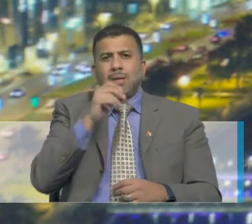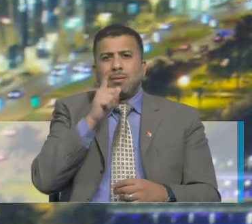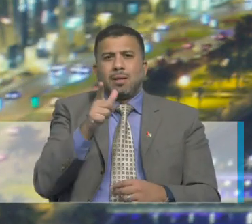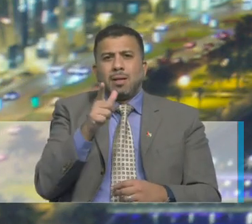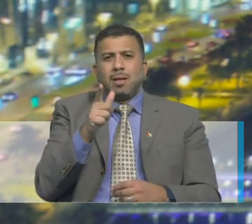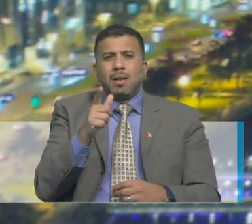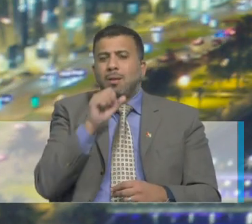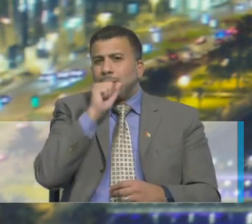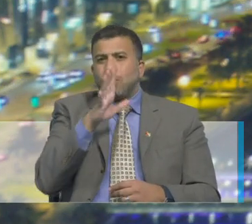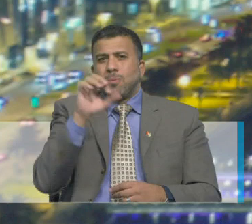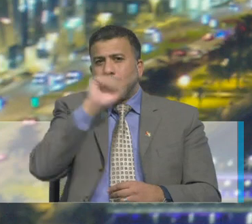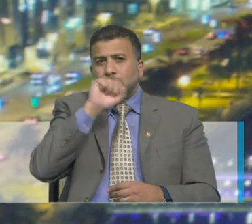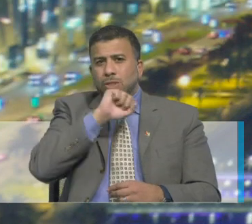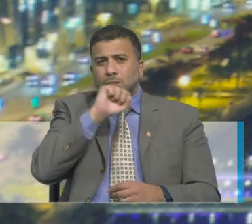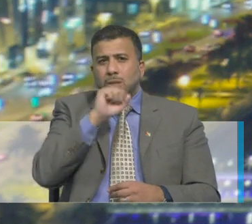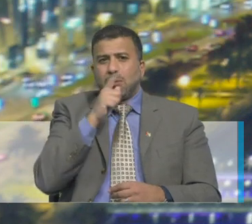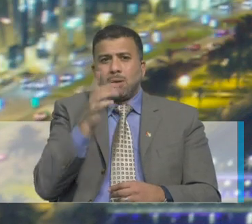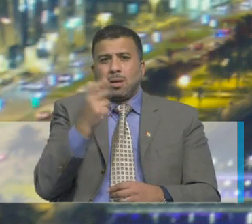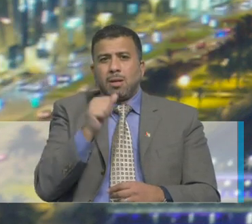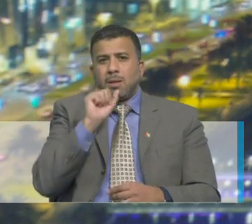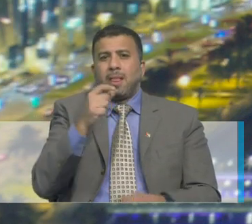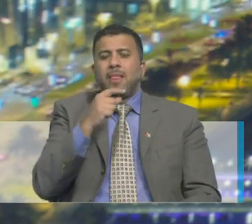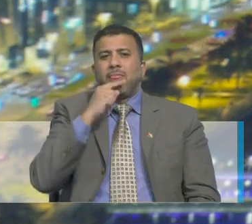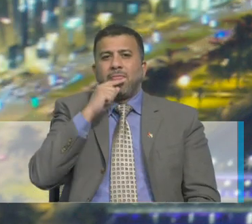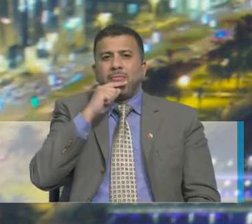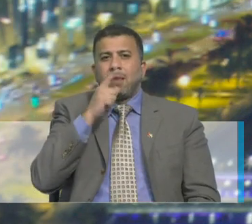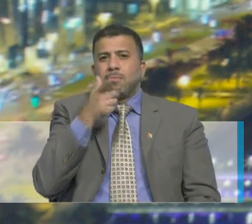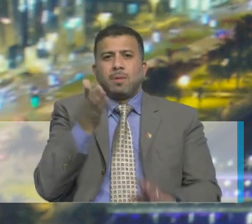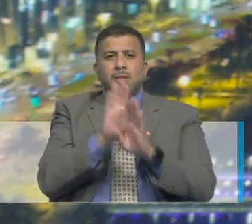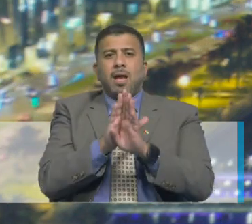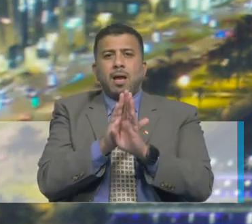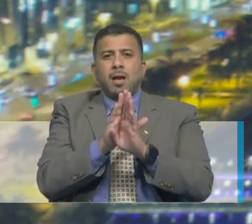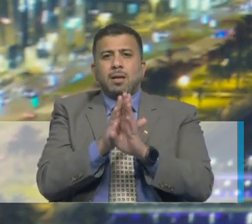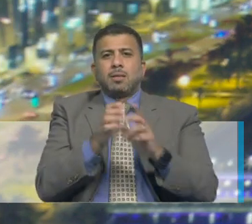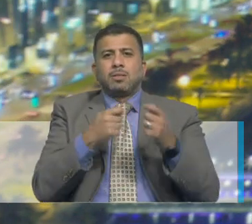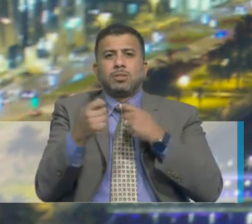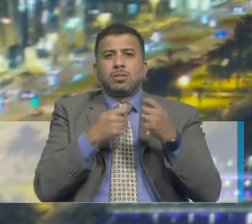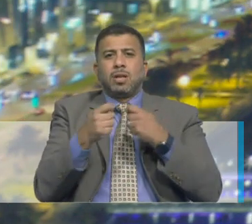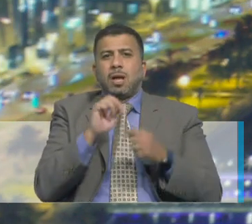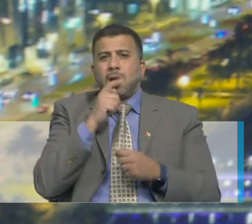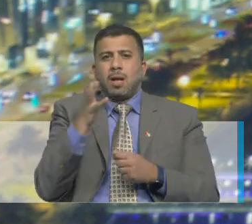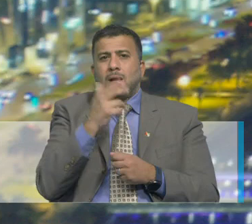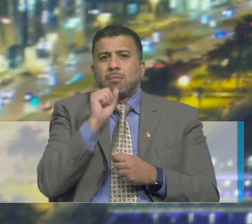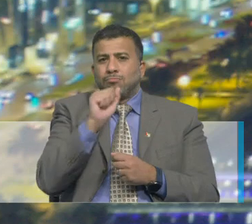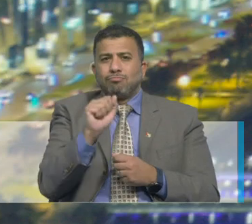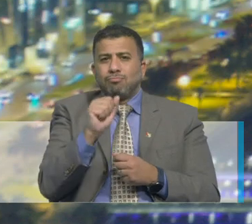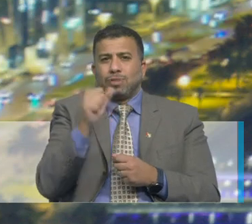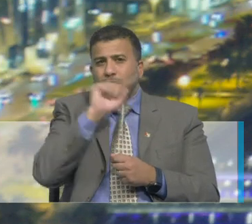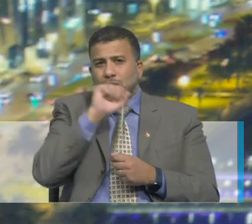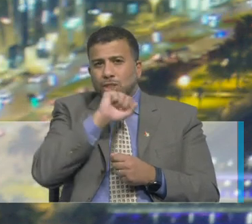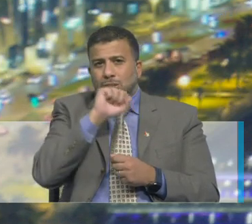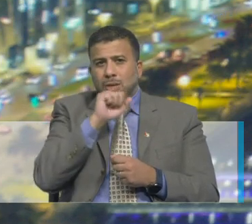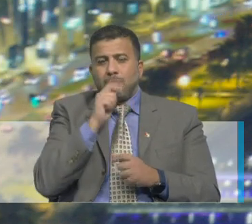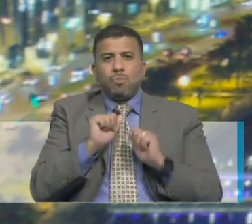بمركز إكسبو الشارقة في فرعه بالذيد بدعم من غرفة تجارة وصناعة الشارقة،